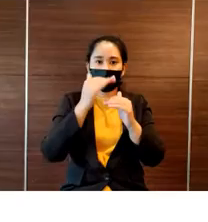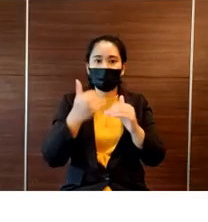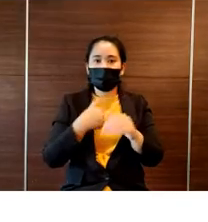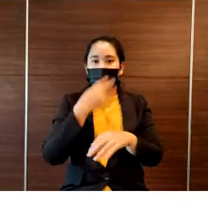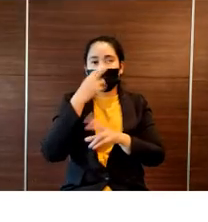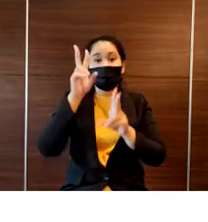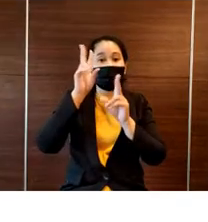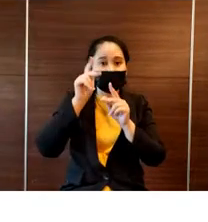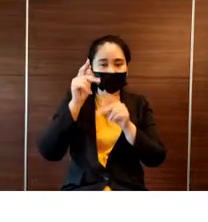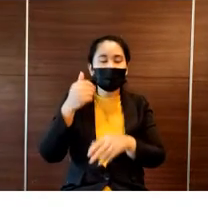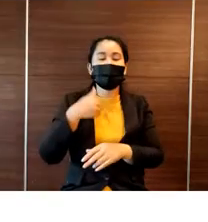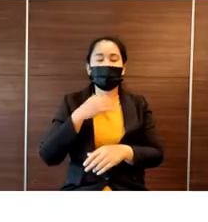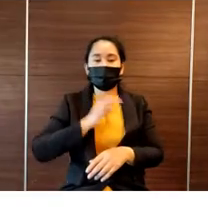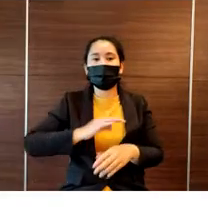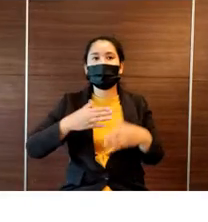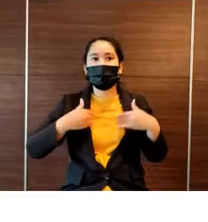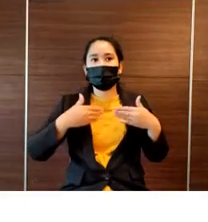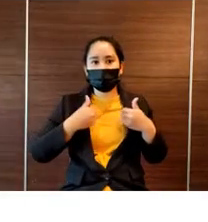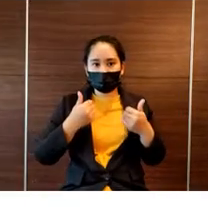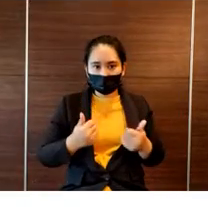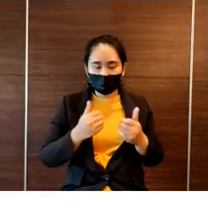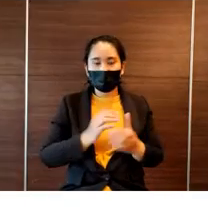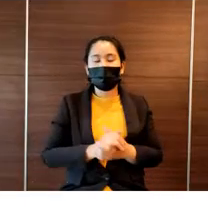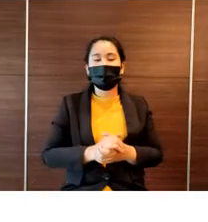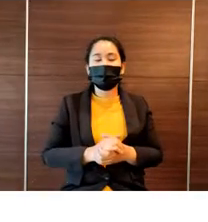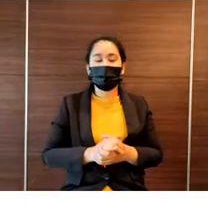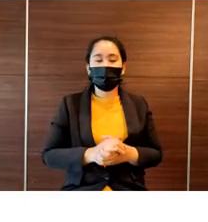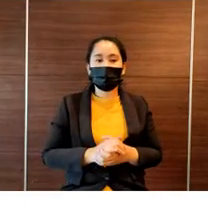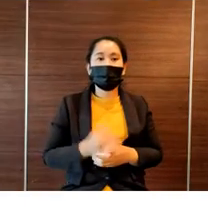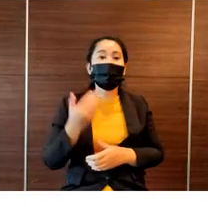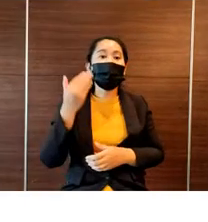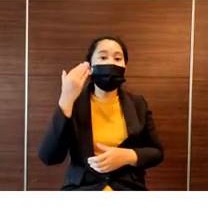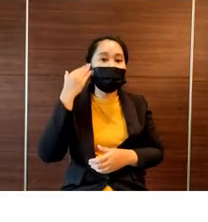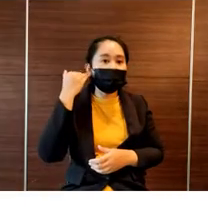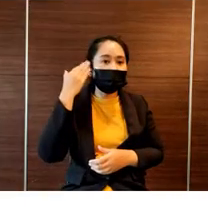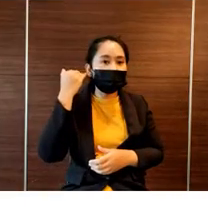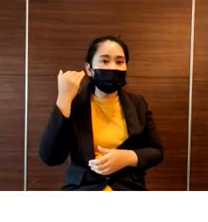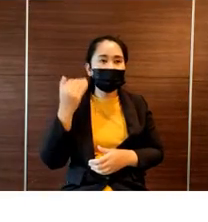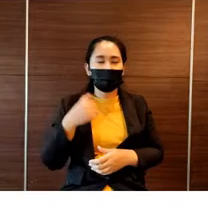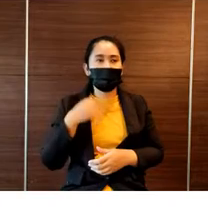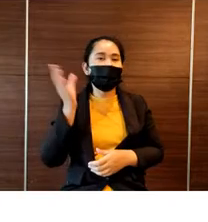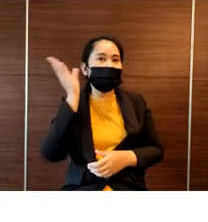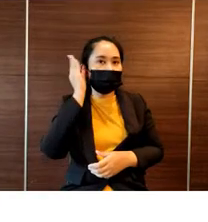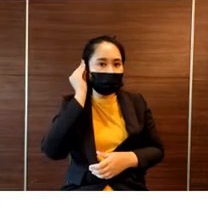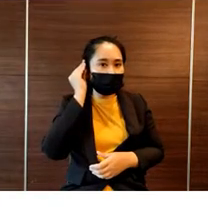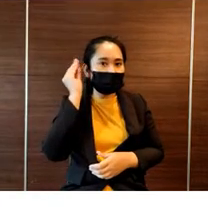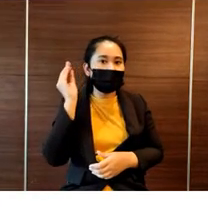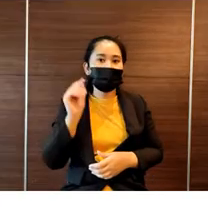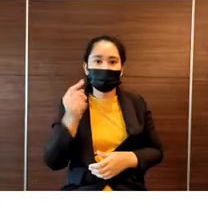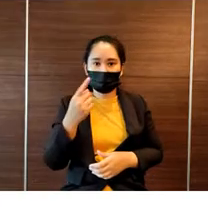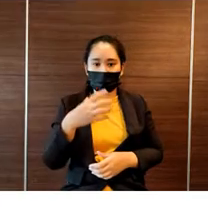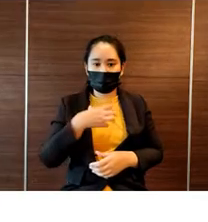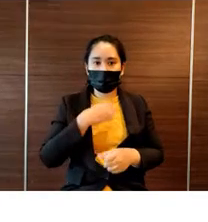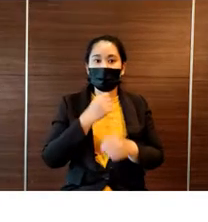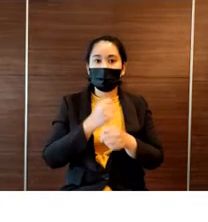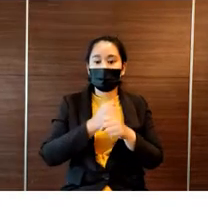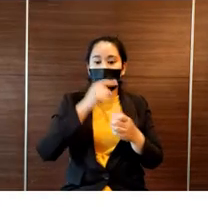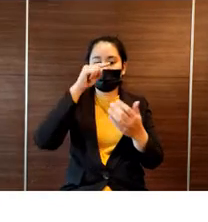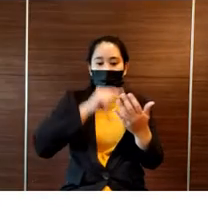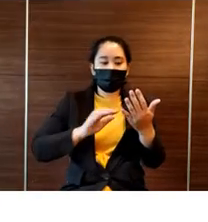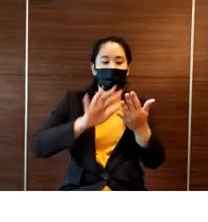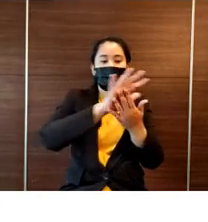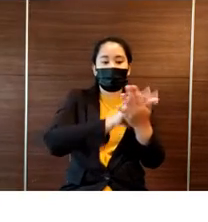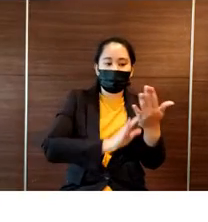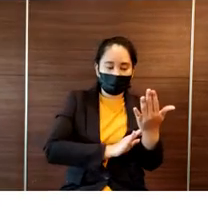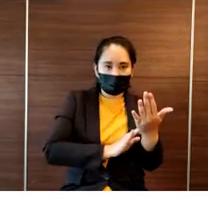มากขึ้นอันนี้ก็เป็นสิ่งที่น่ายินดีครับแล้วก็อย่างนึงคือเมื่อกี้เพิ่งได้ยินจากพี่เมียวเหมือนกันว่าอยากจะทำทั้งประเทศแล้ว